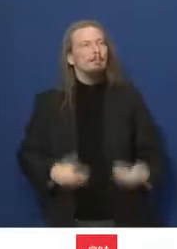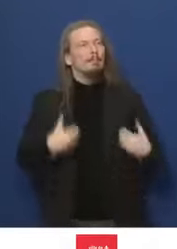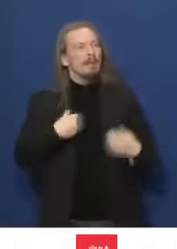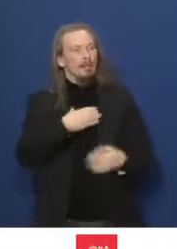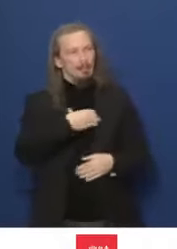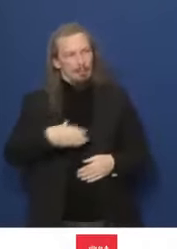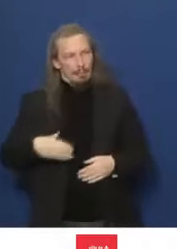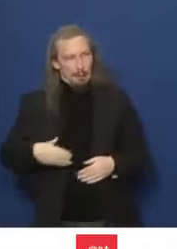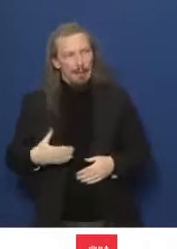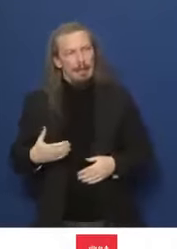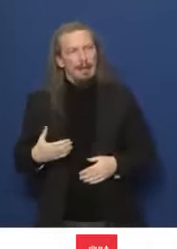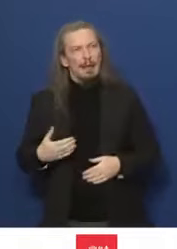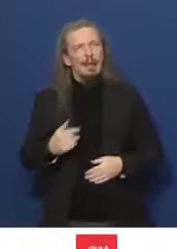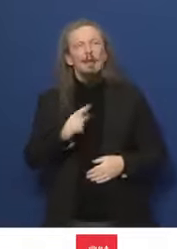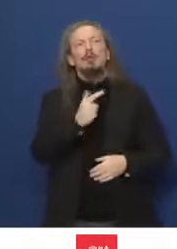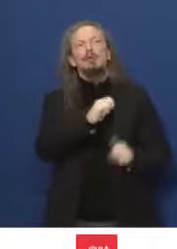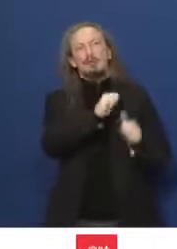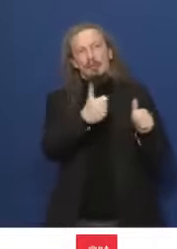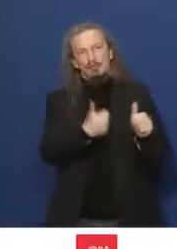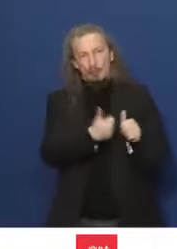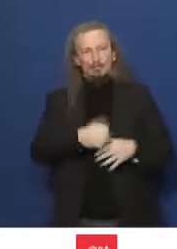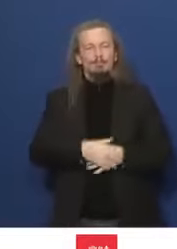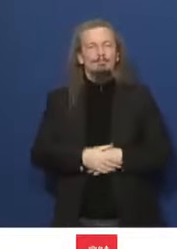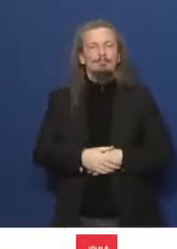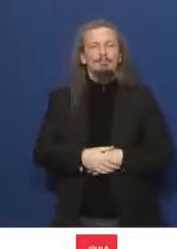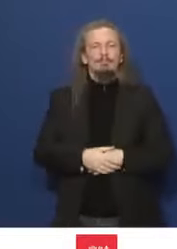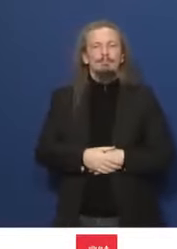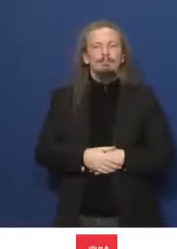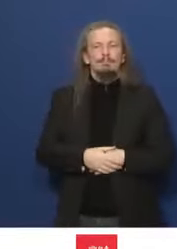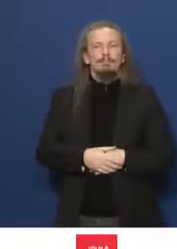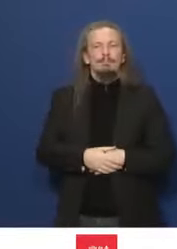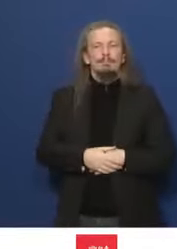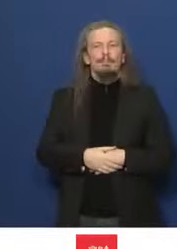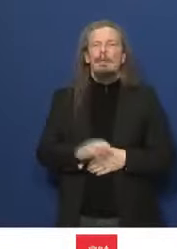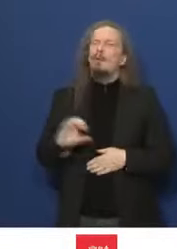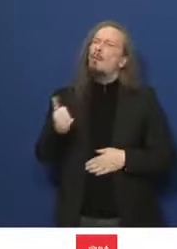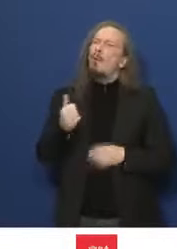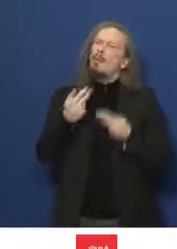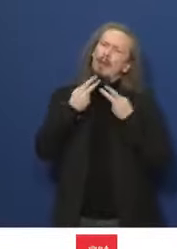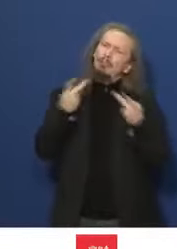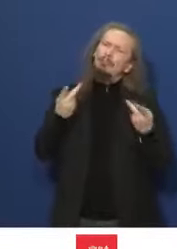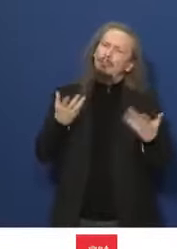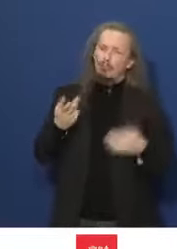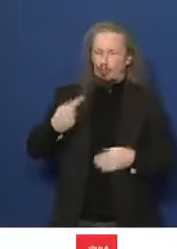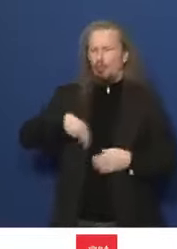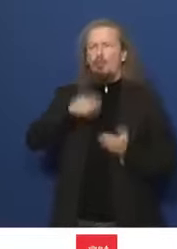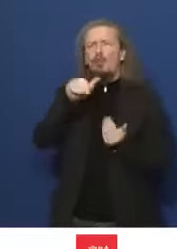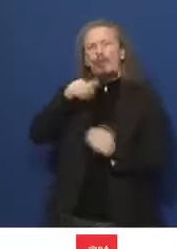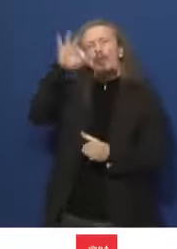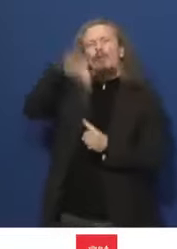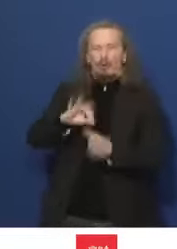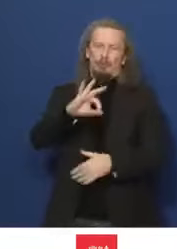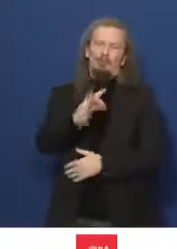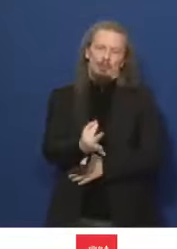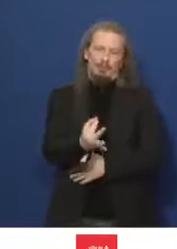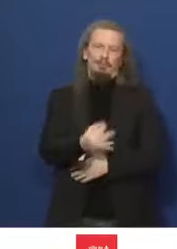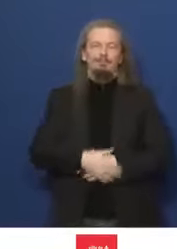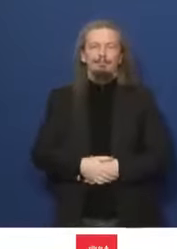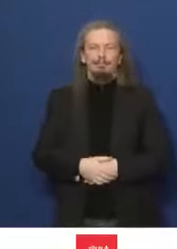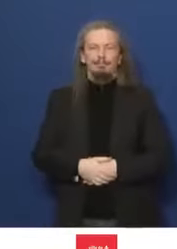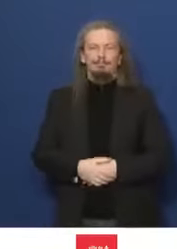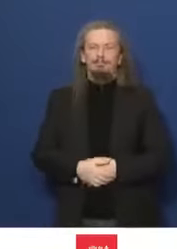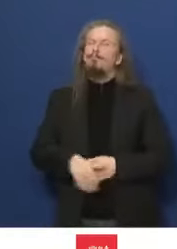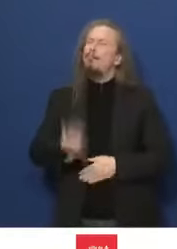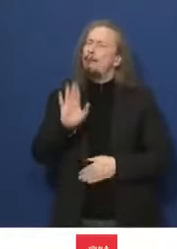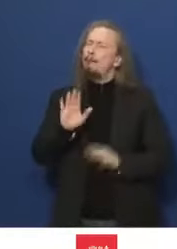monsieur le deuxième adjoint, vous dire d'abord que nous voterons ce vœu. Je vais quand